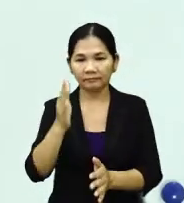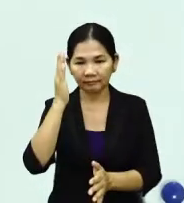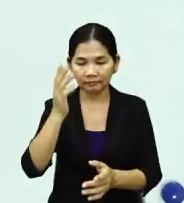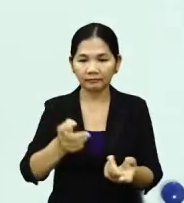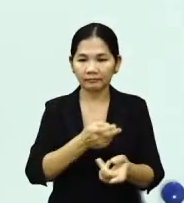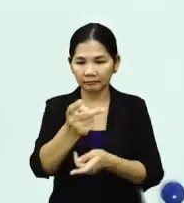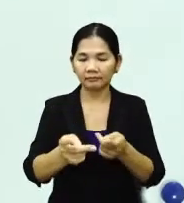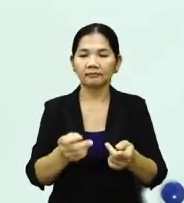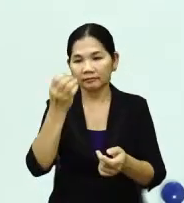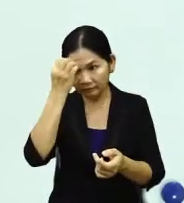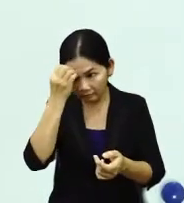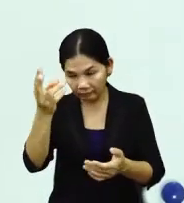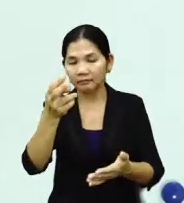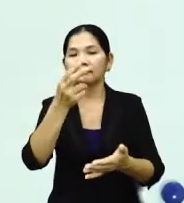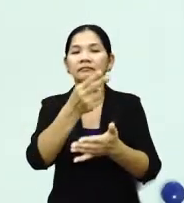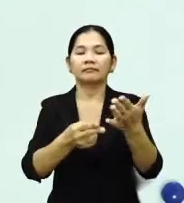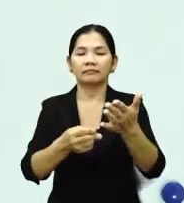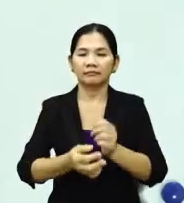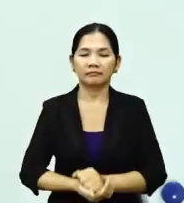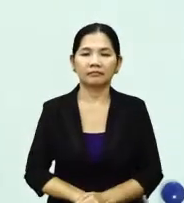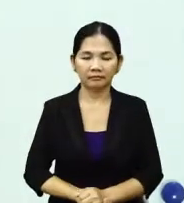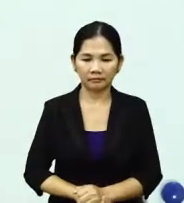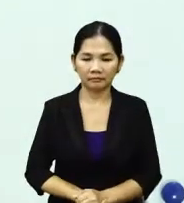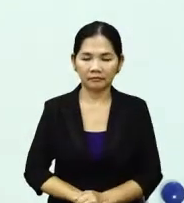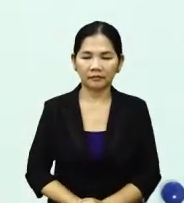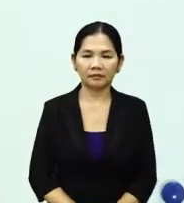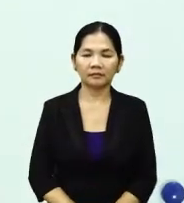tập xa đập bay ở vậy